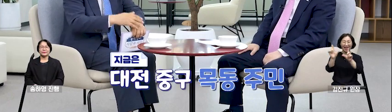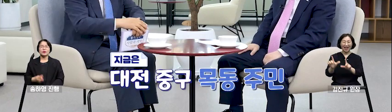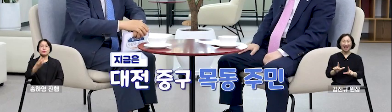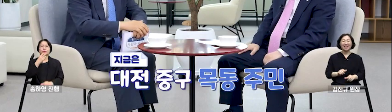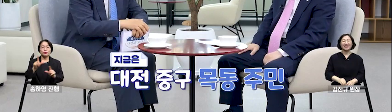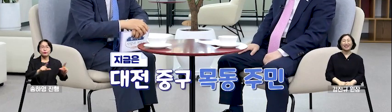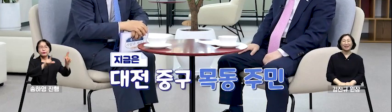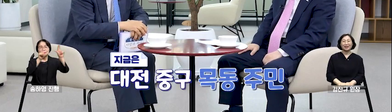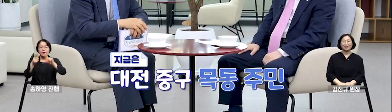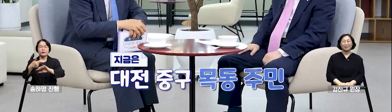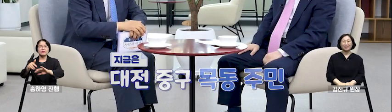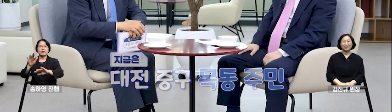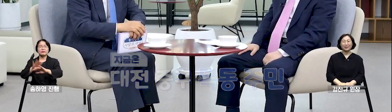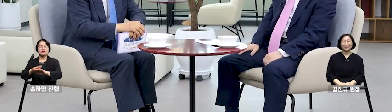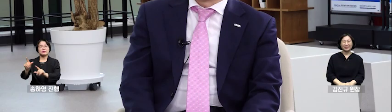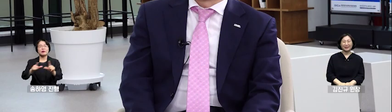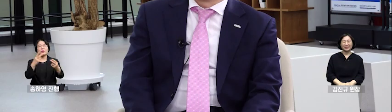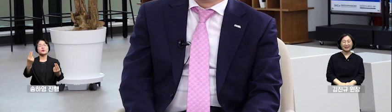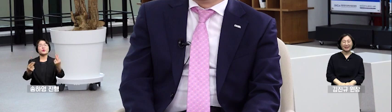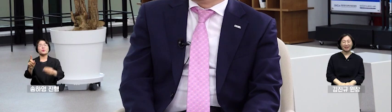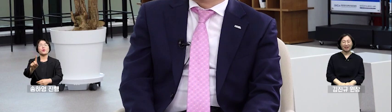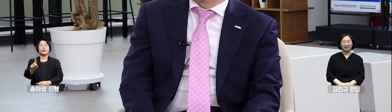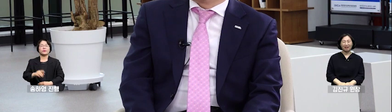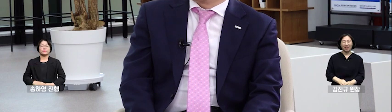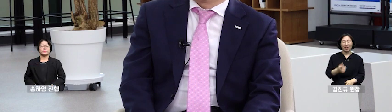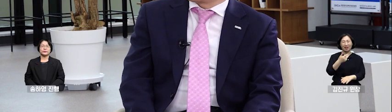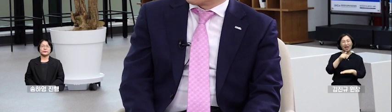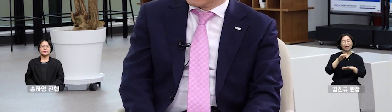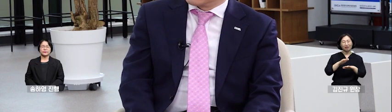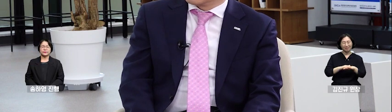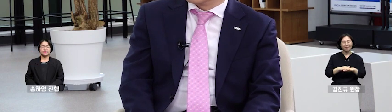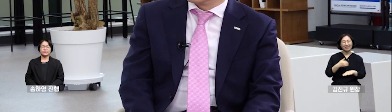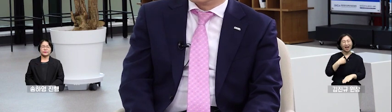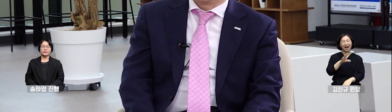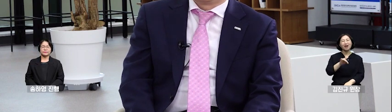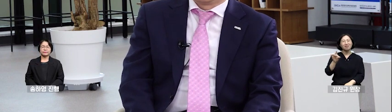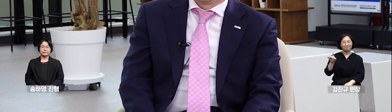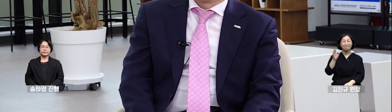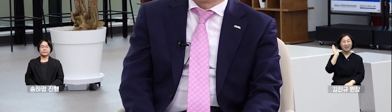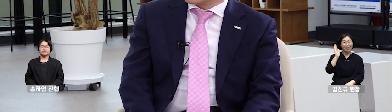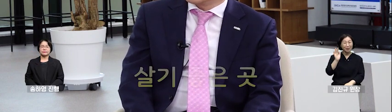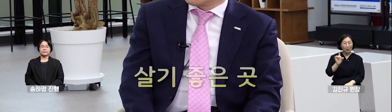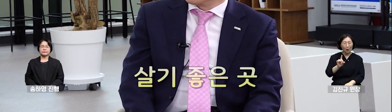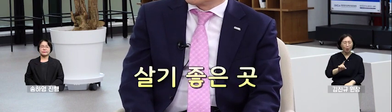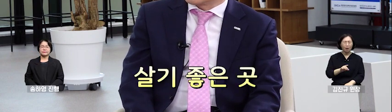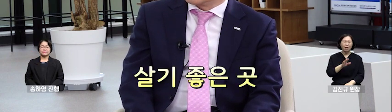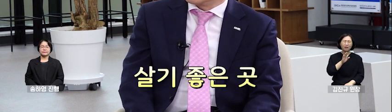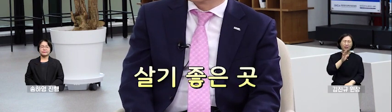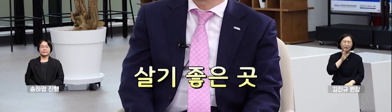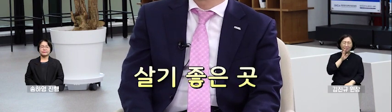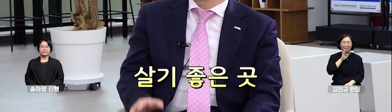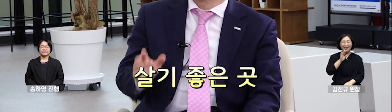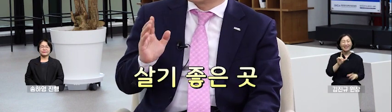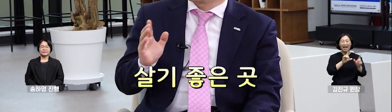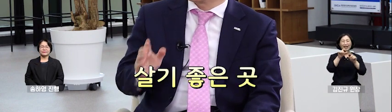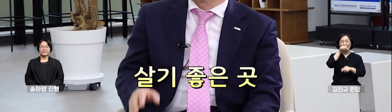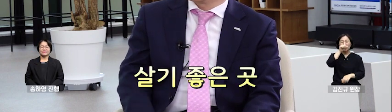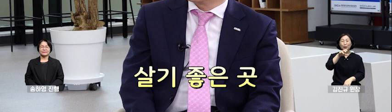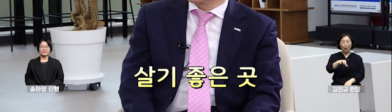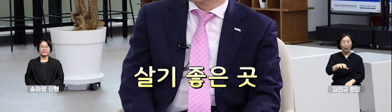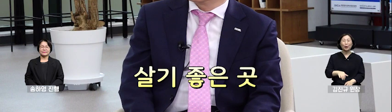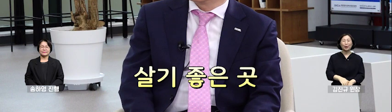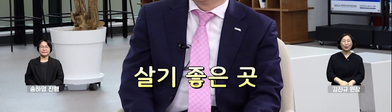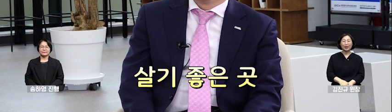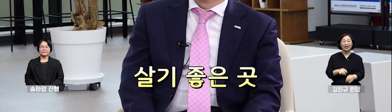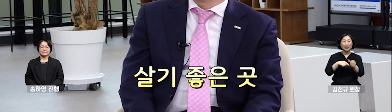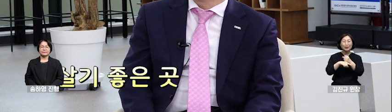생활하고 대전 3 월의 어때요 대전이 제가 이제 총 종이 얘기를 하는데 정말 살기 좋은 것이다 허 중에 저희 해서 대표적 을